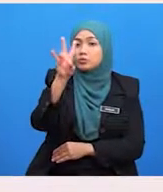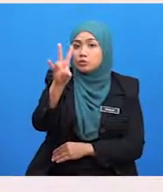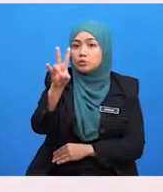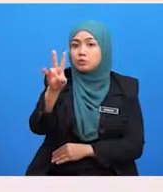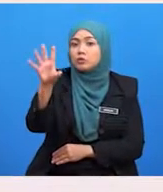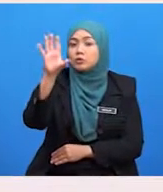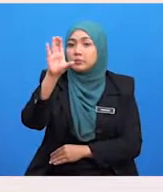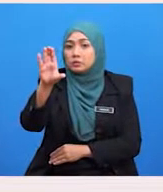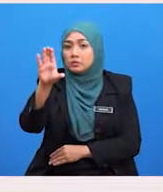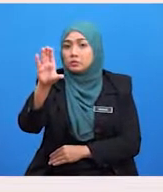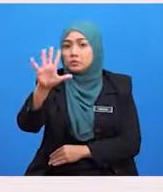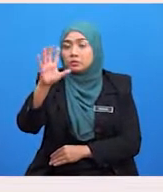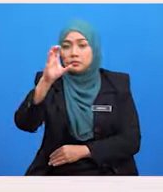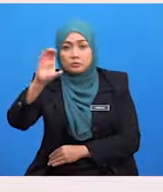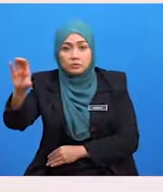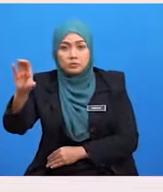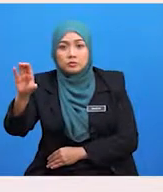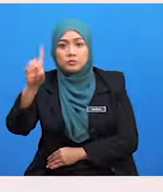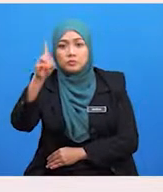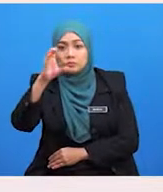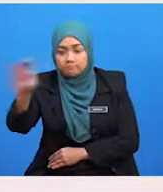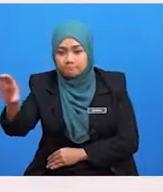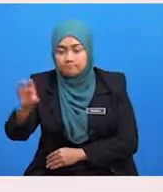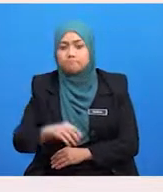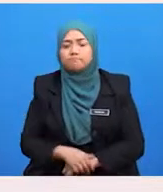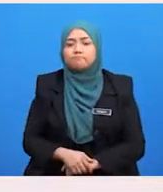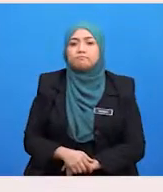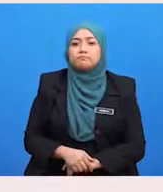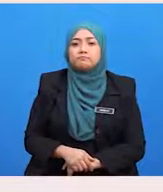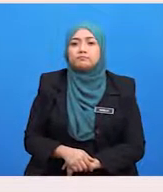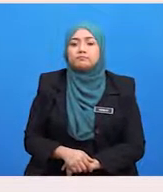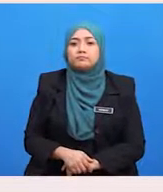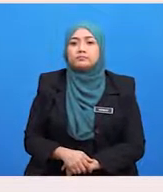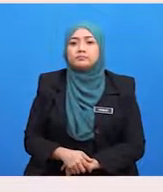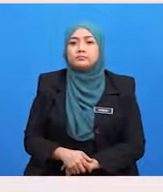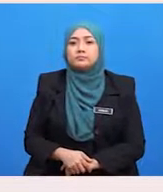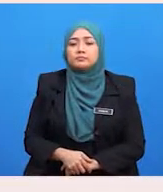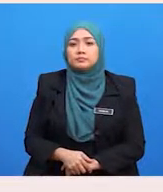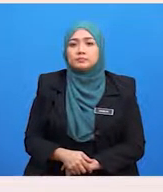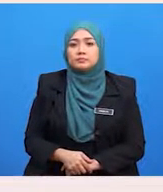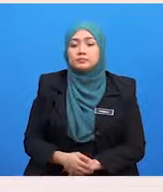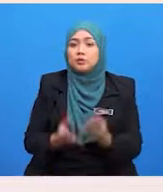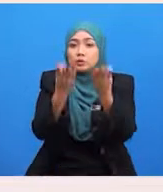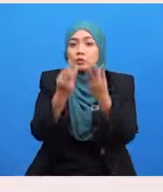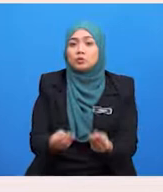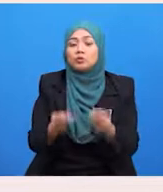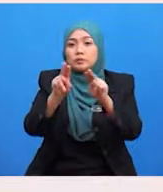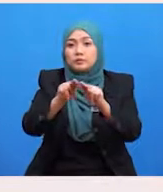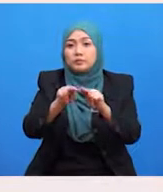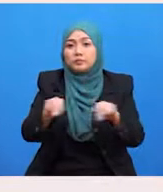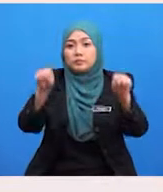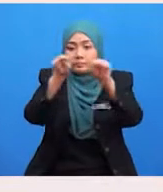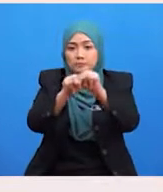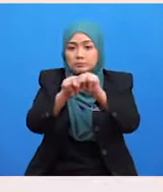RM7,150. Inilah susut nilai kenderaan tahun 2018. Manakala susut nilai terkumpul bagi